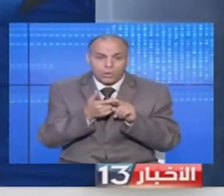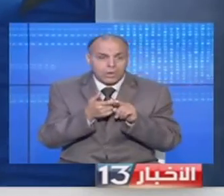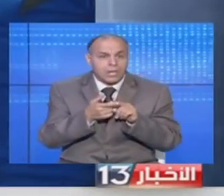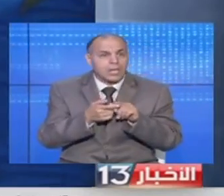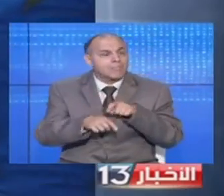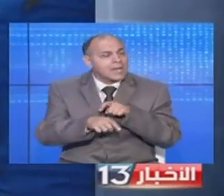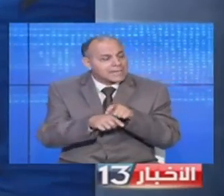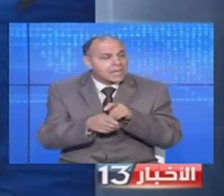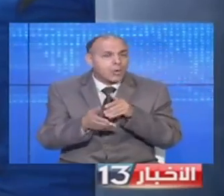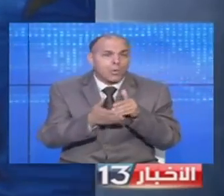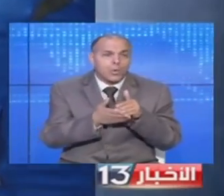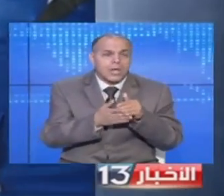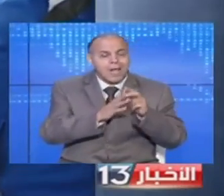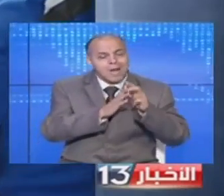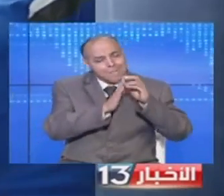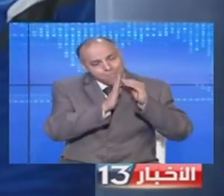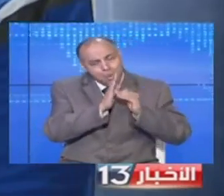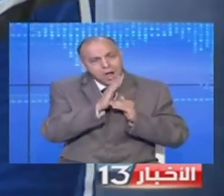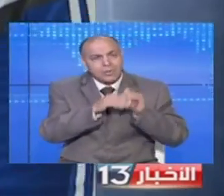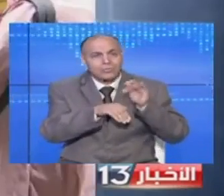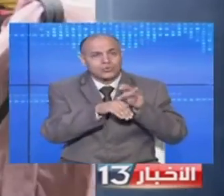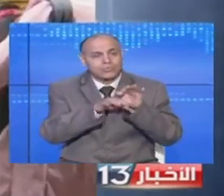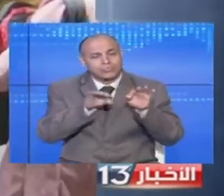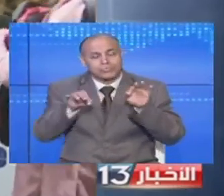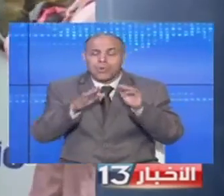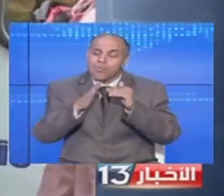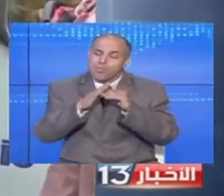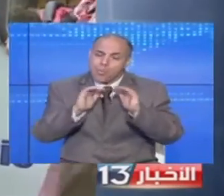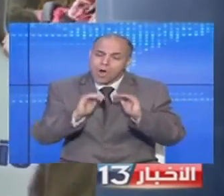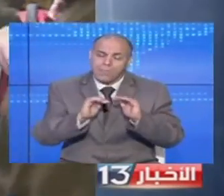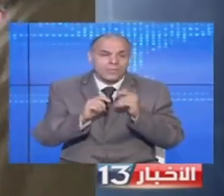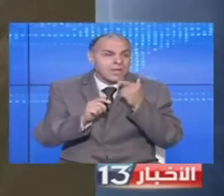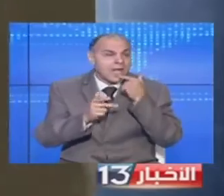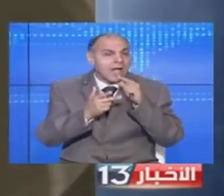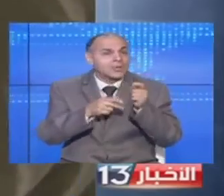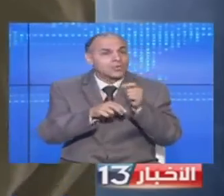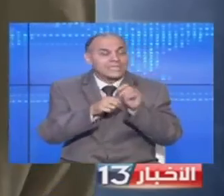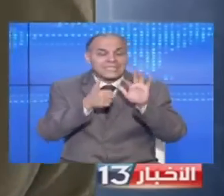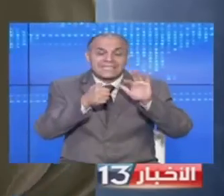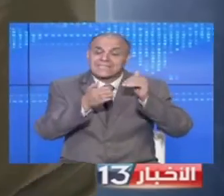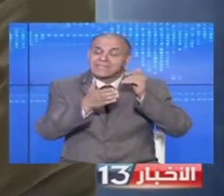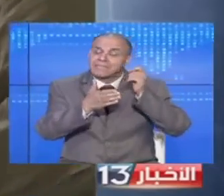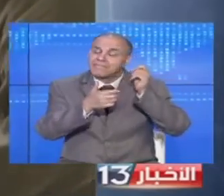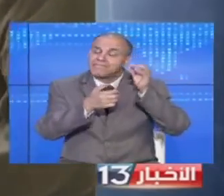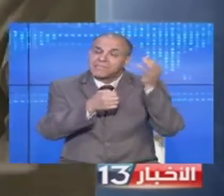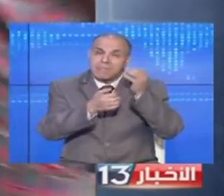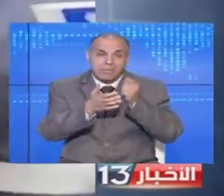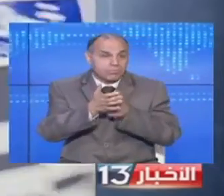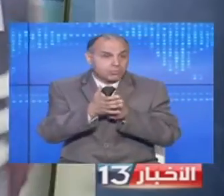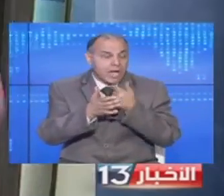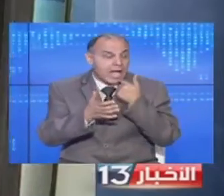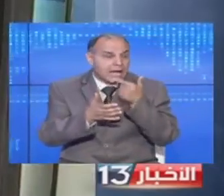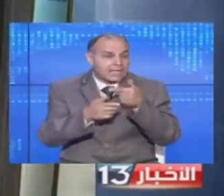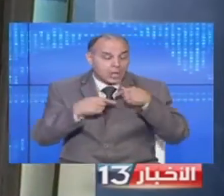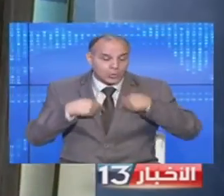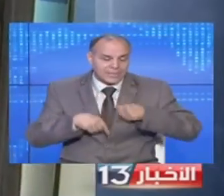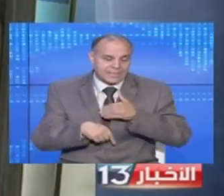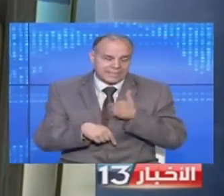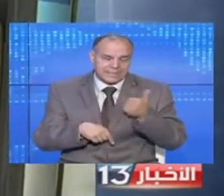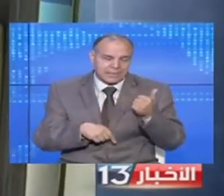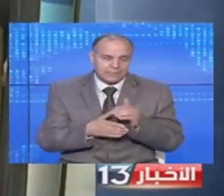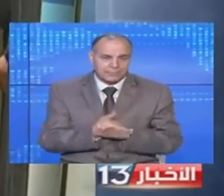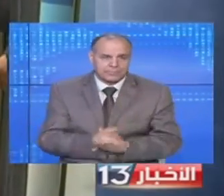لمساهمتها في تقليص عدد الاصابات بفايروس كورونا بنسبه تساوي ستين بالمائه وفق ما اكده وزير الصحه